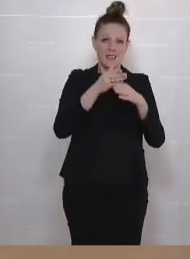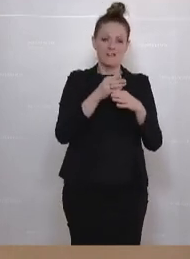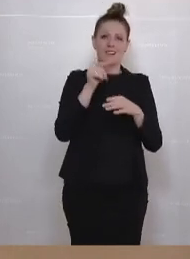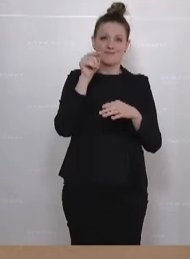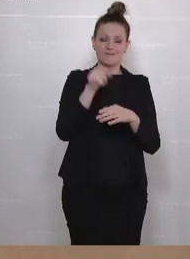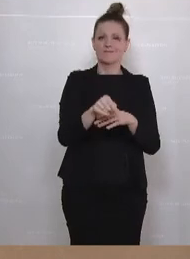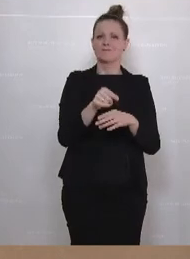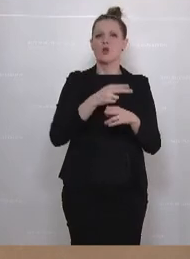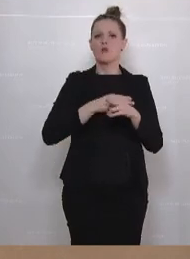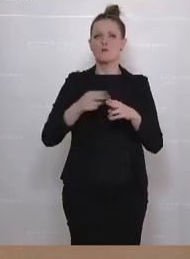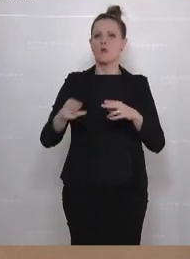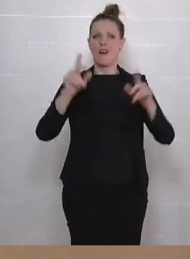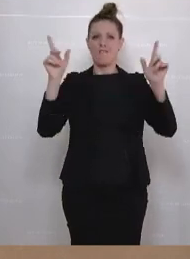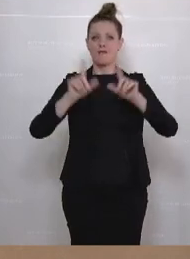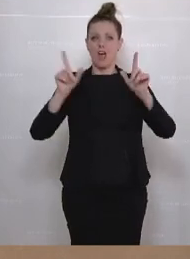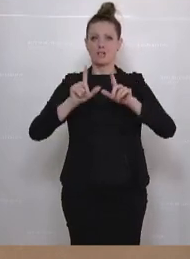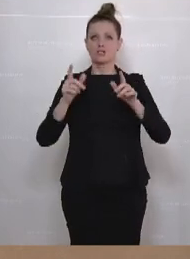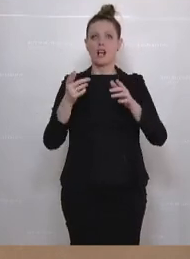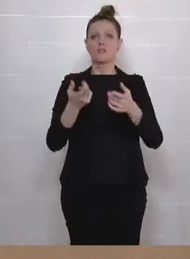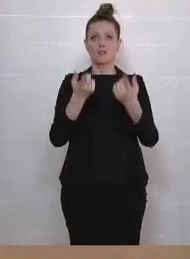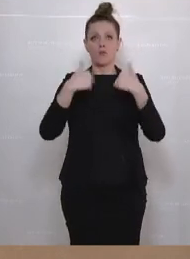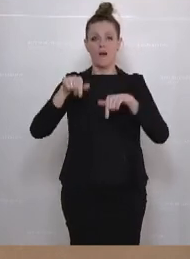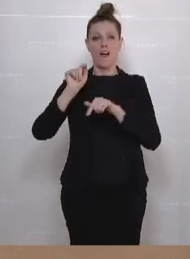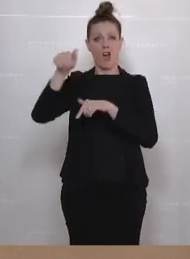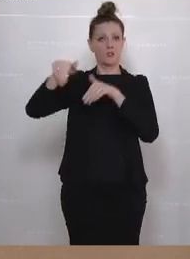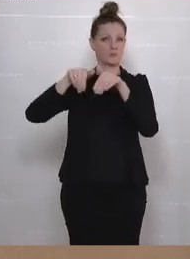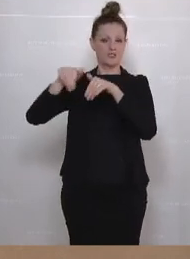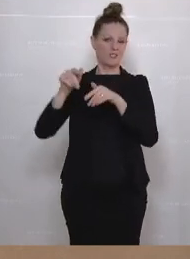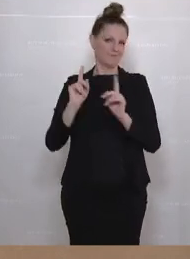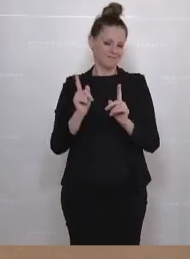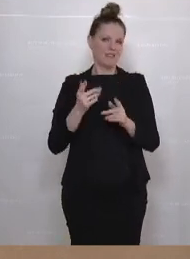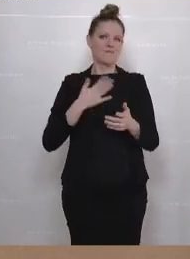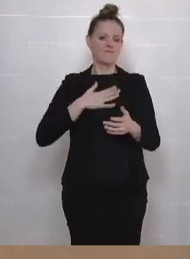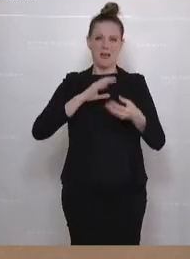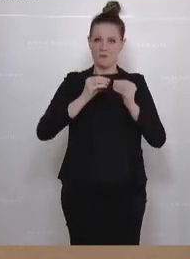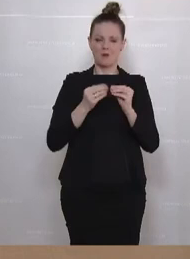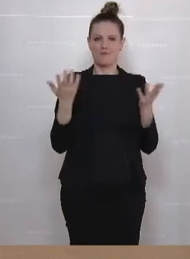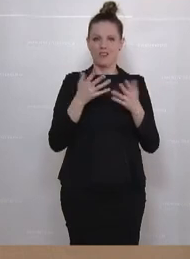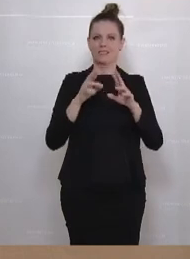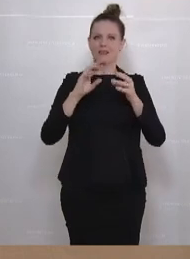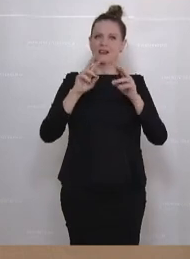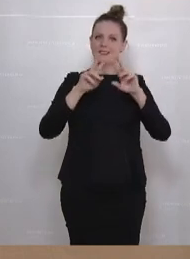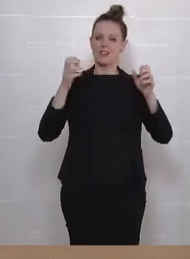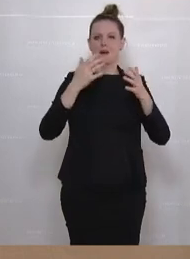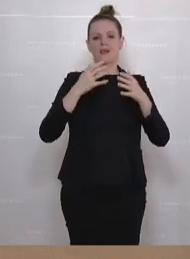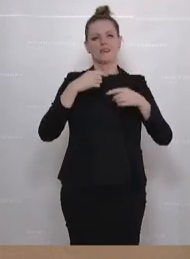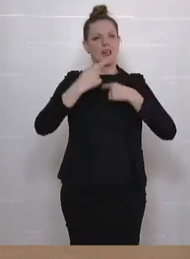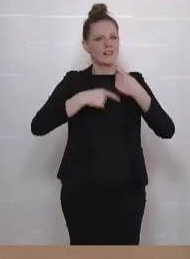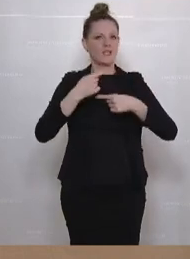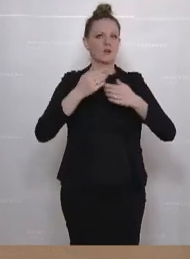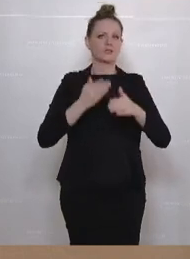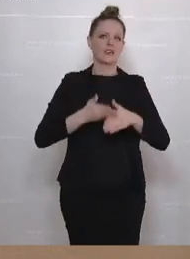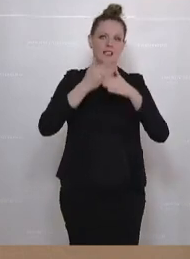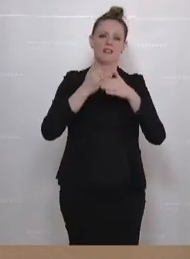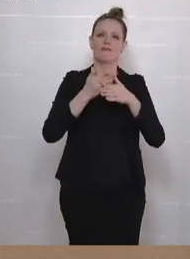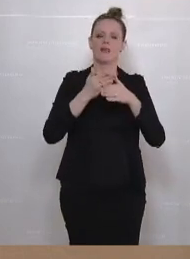reine sozusagen Veranstaltung des Außenministeriums sein. Wir haben eher, das ist mein Problem in der ganzen Thematik Entwicklungshilfe und Entwicklungszusammenarbeit,